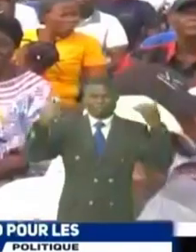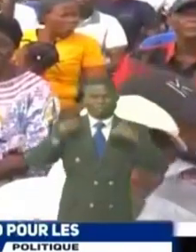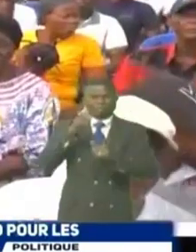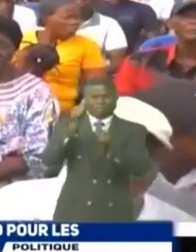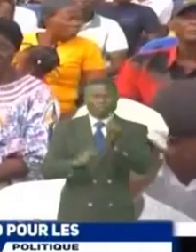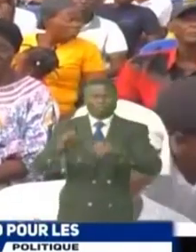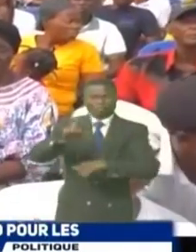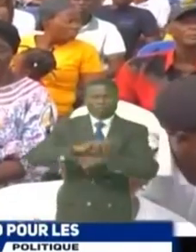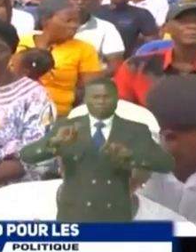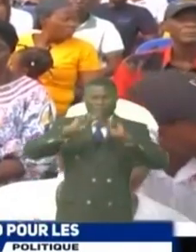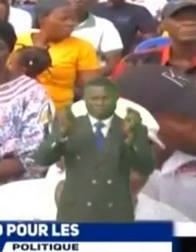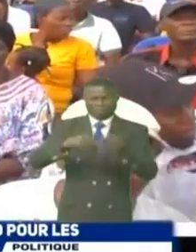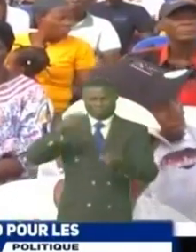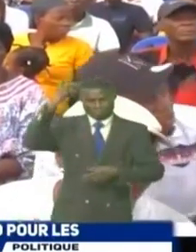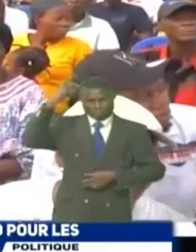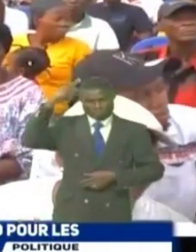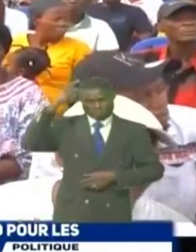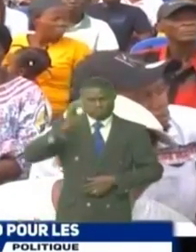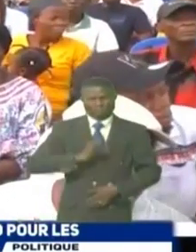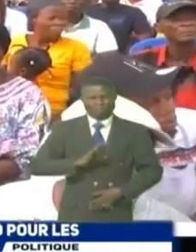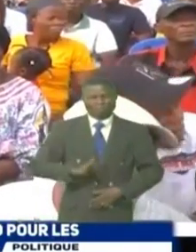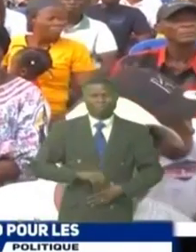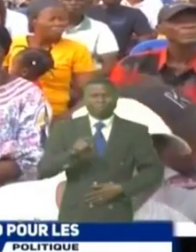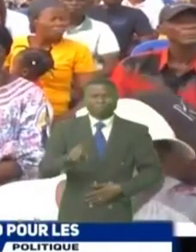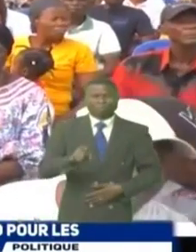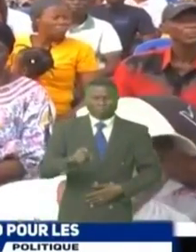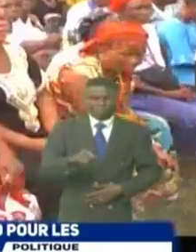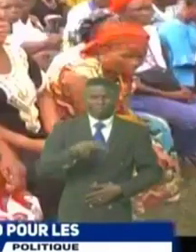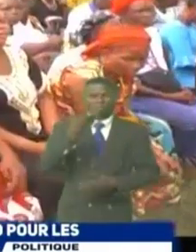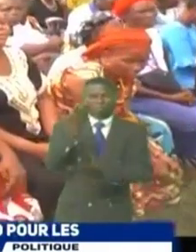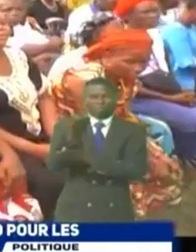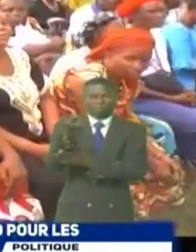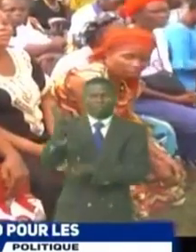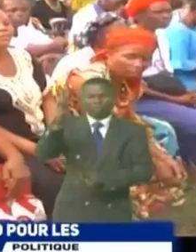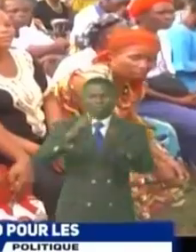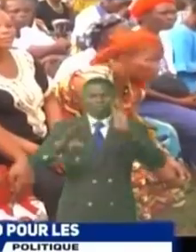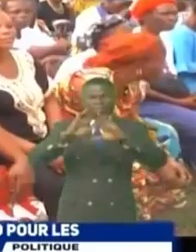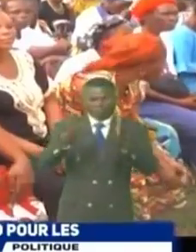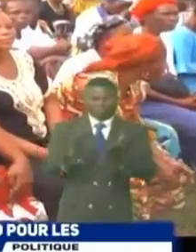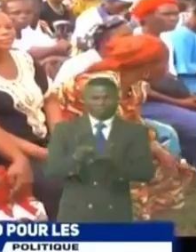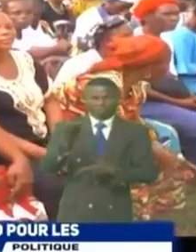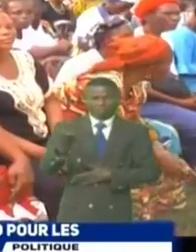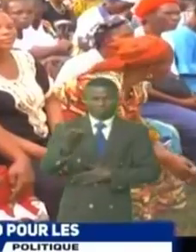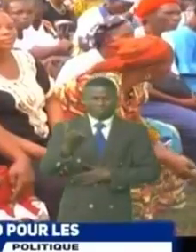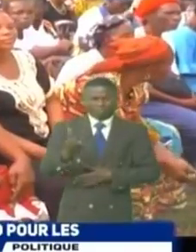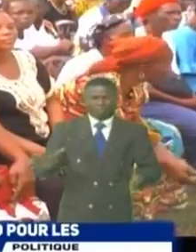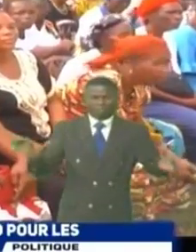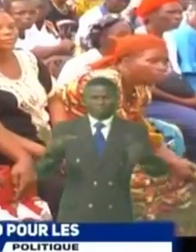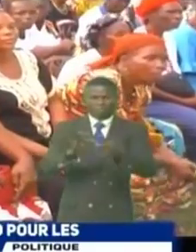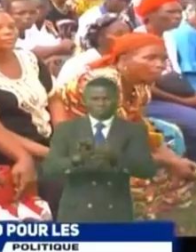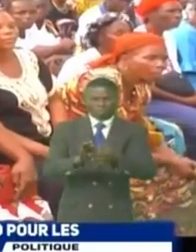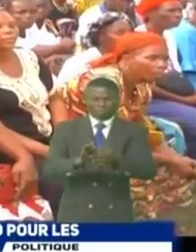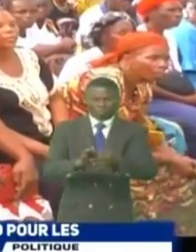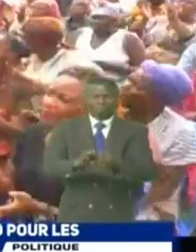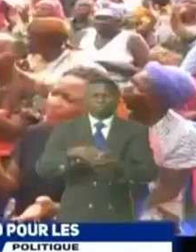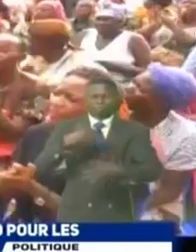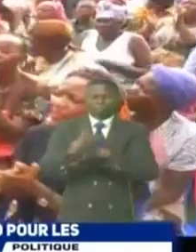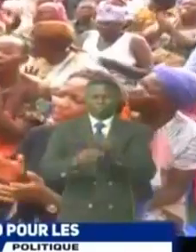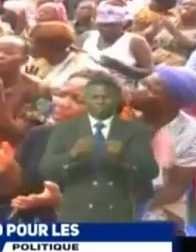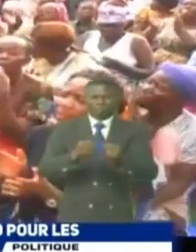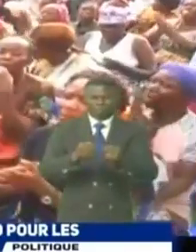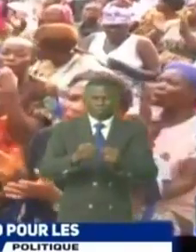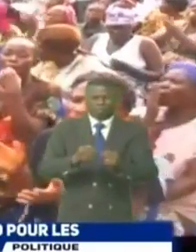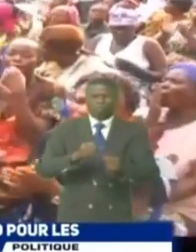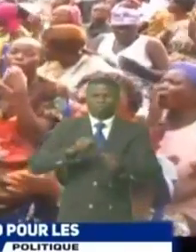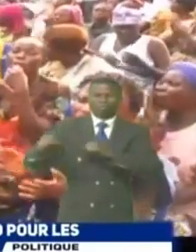du parti, cher à Félix Antoine Tshisekedi Tshilombo, a demandé à la base de son parti de se mettre en ordre de bataille pour la